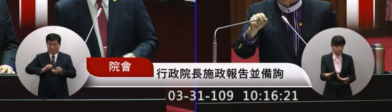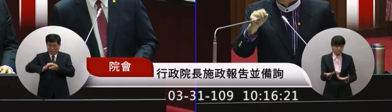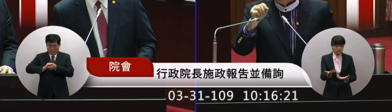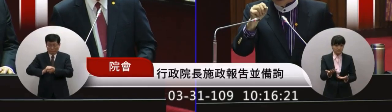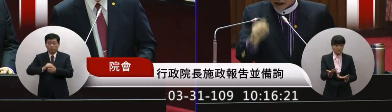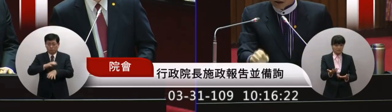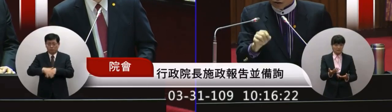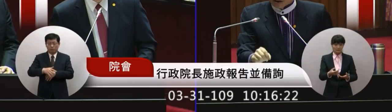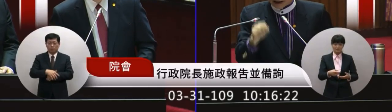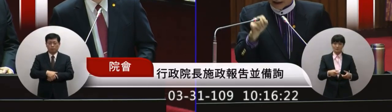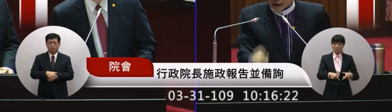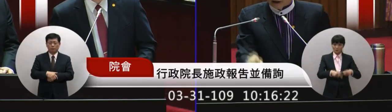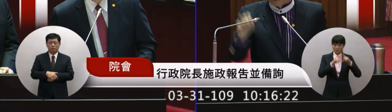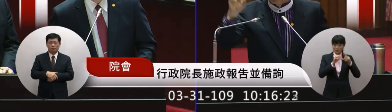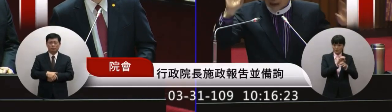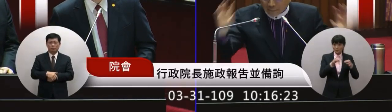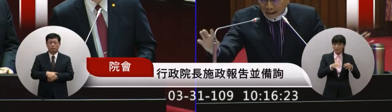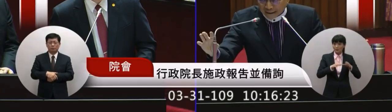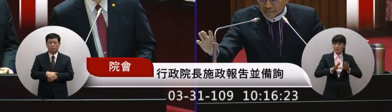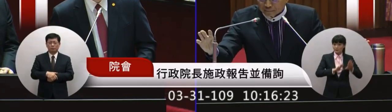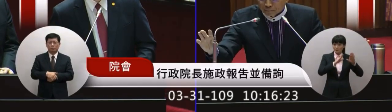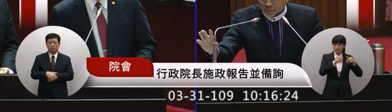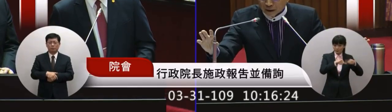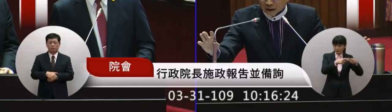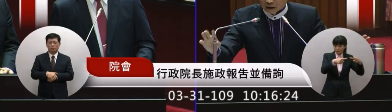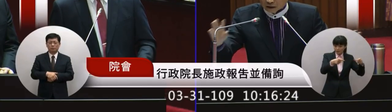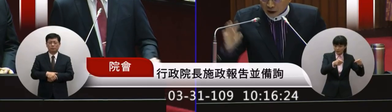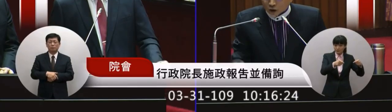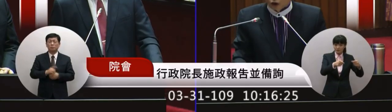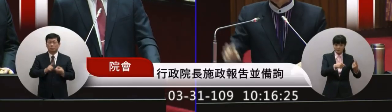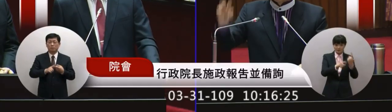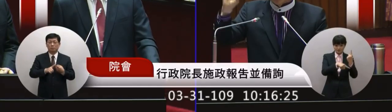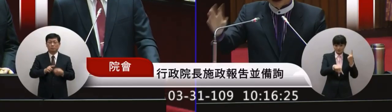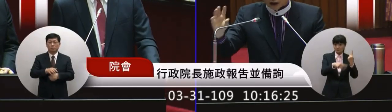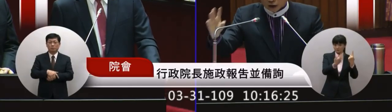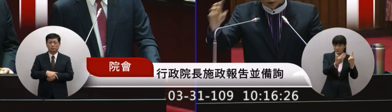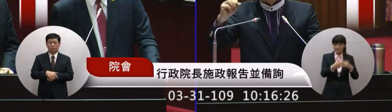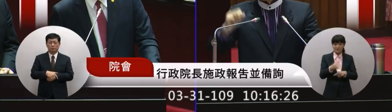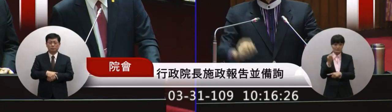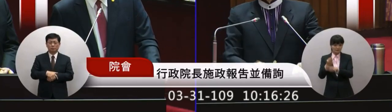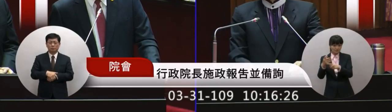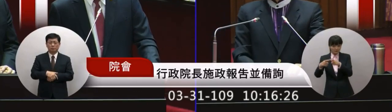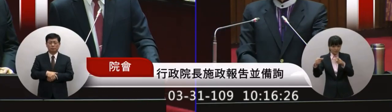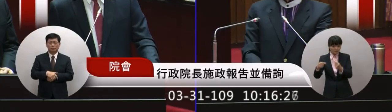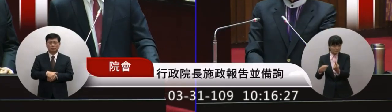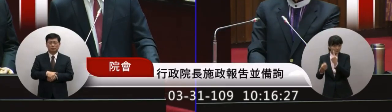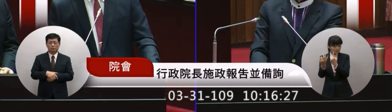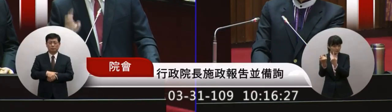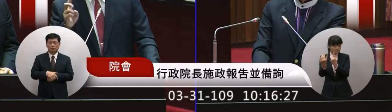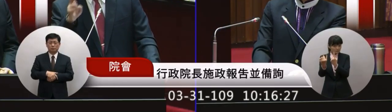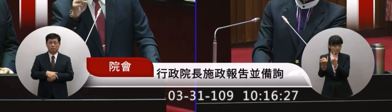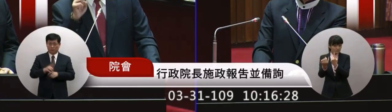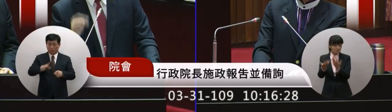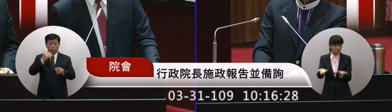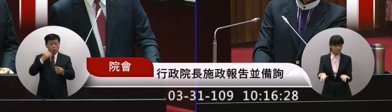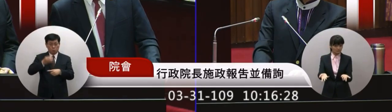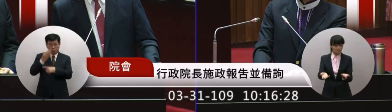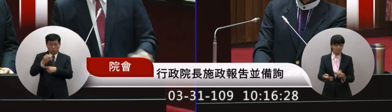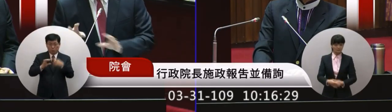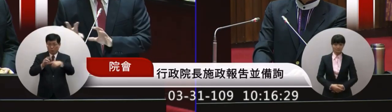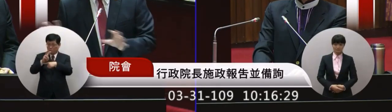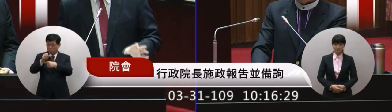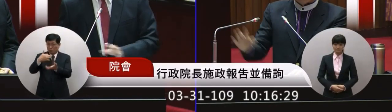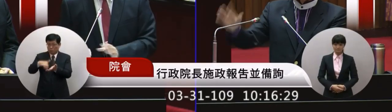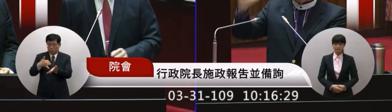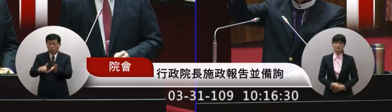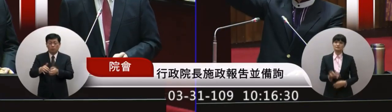兴券，振兴券一个人800， 嘿，对， 折扣券一个人可以多少？ 这个我用折扣